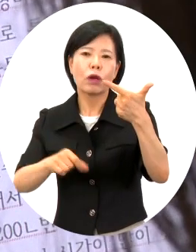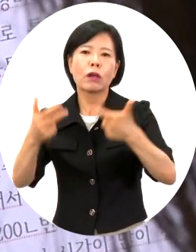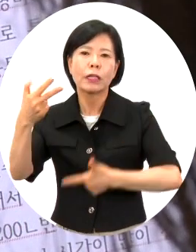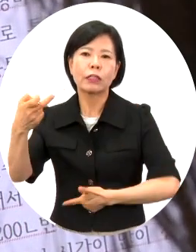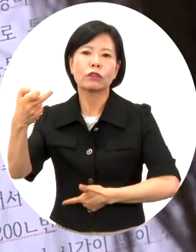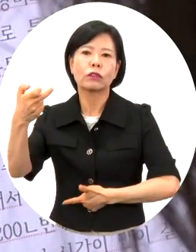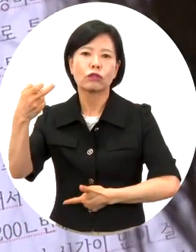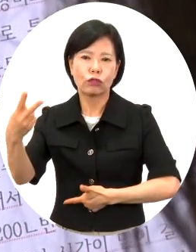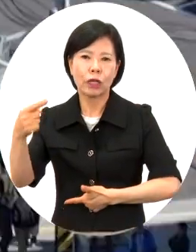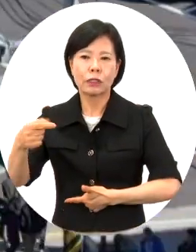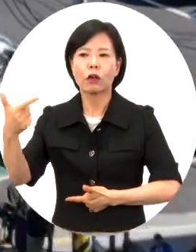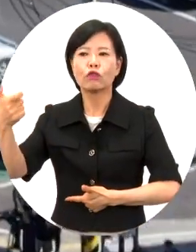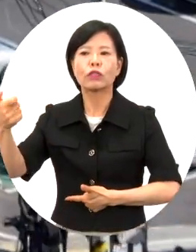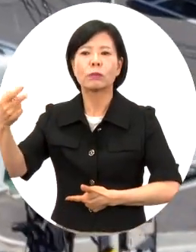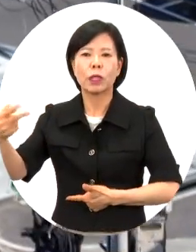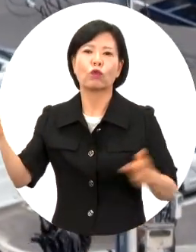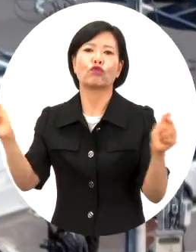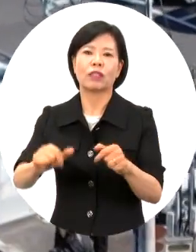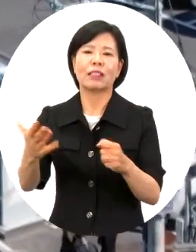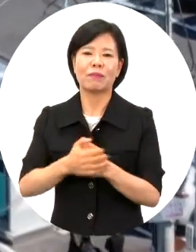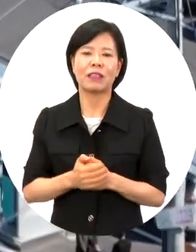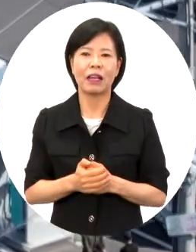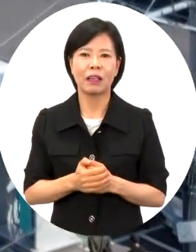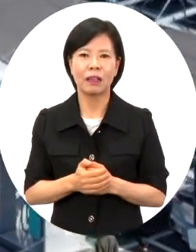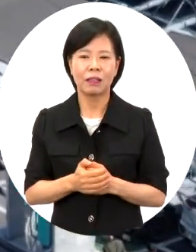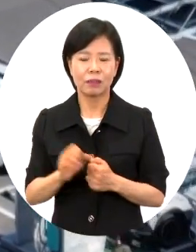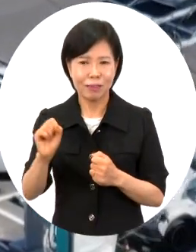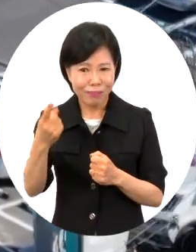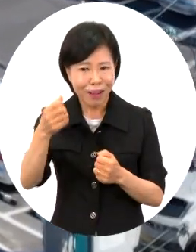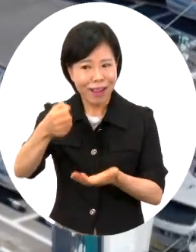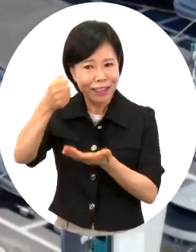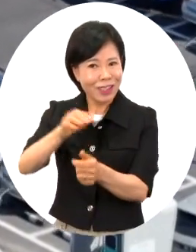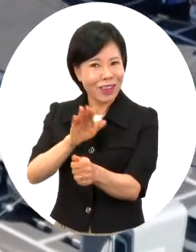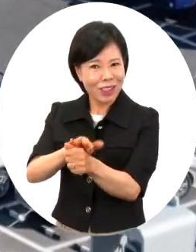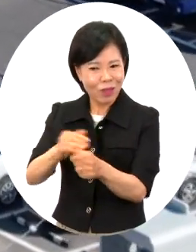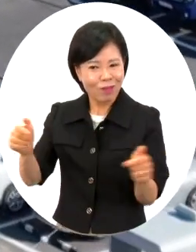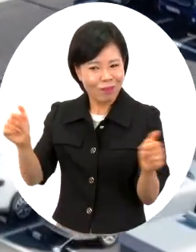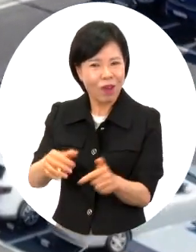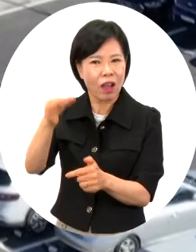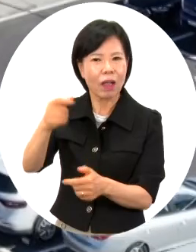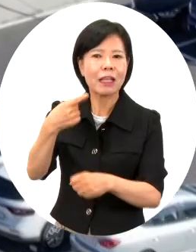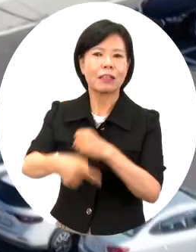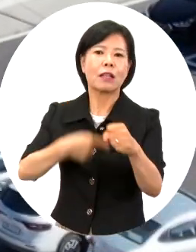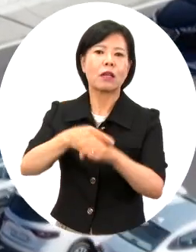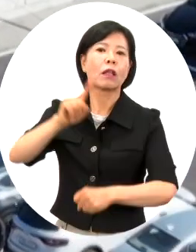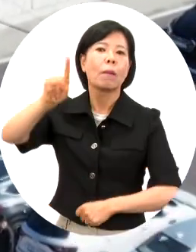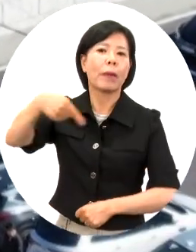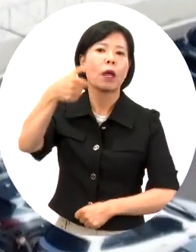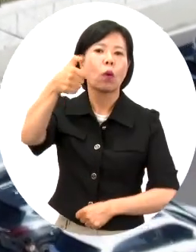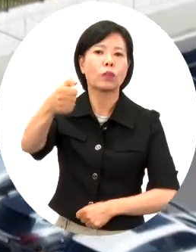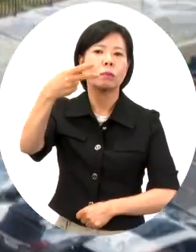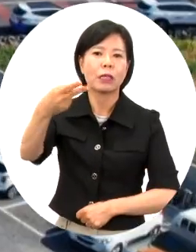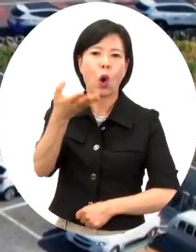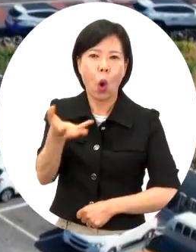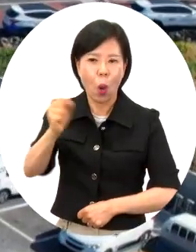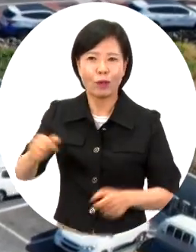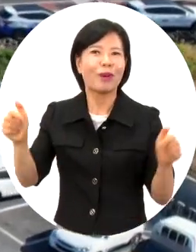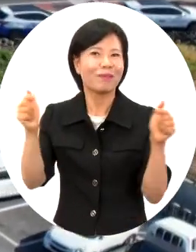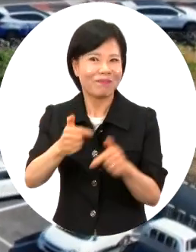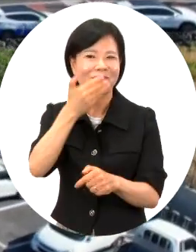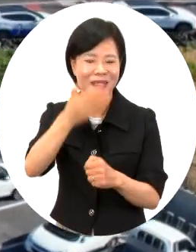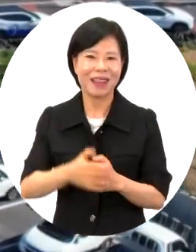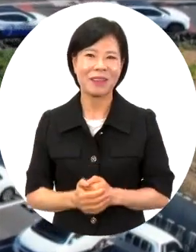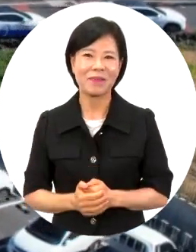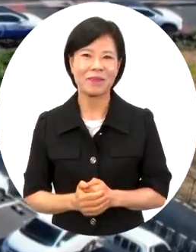72개 노선에서 64대를 감차하기로 합의했습니다. 이로 인한 재정지원금 절감액은 연간 152억 원에 달할